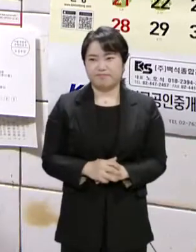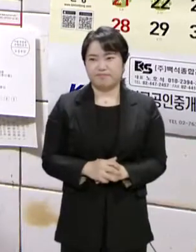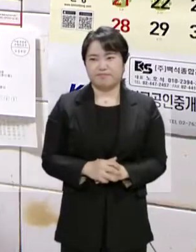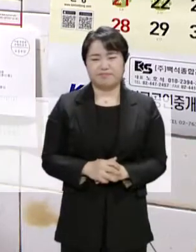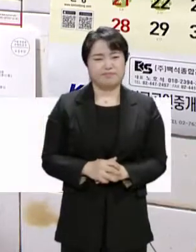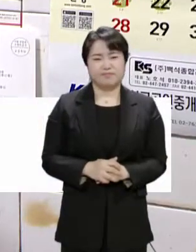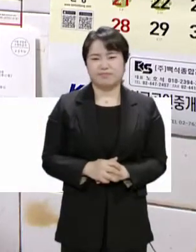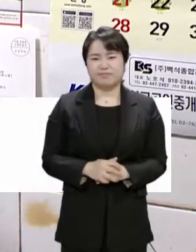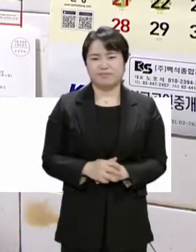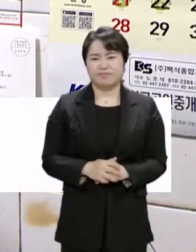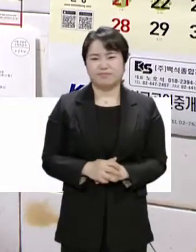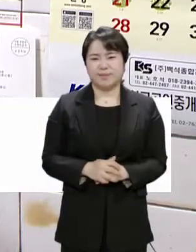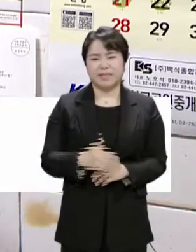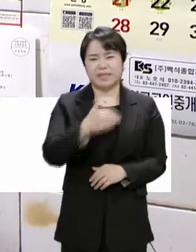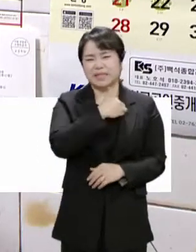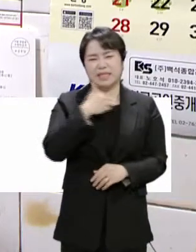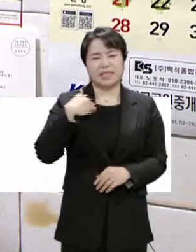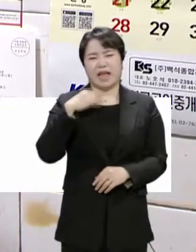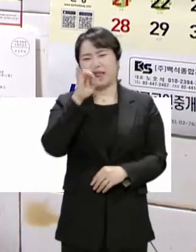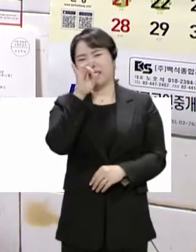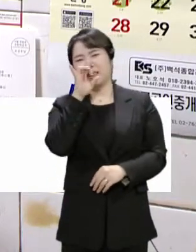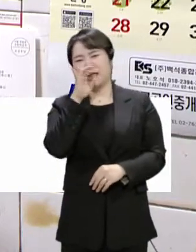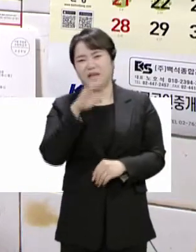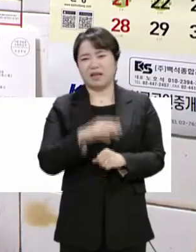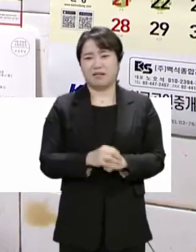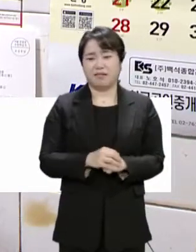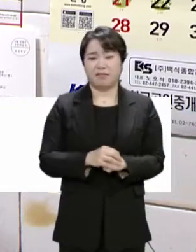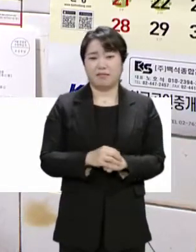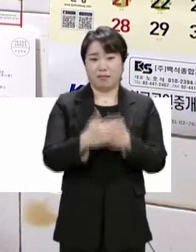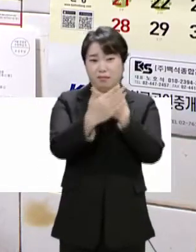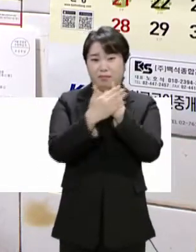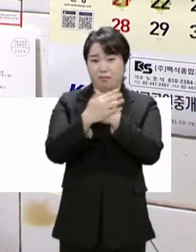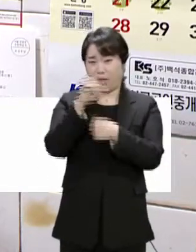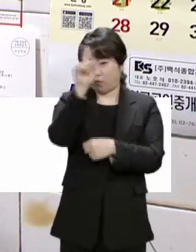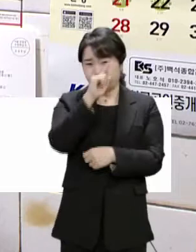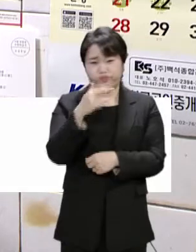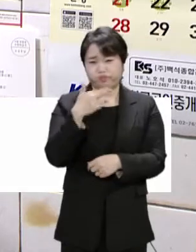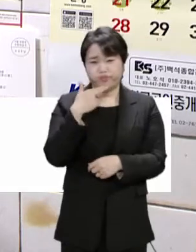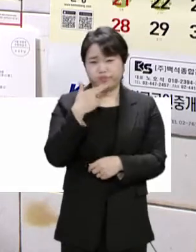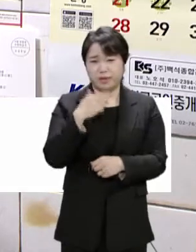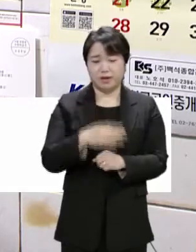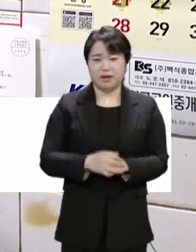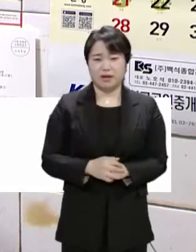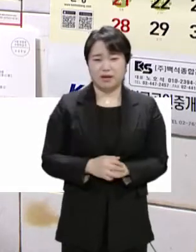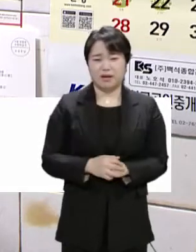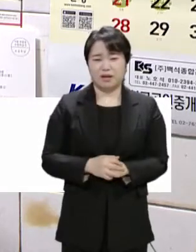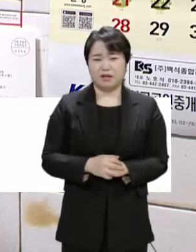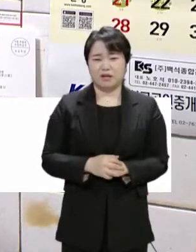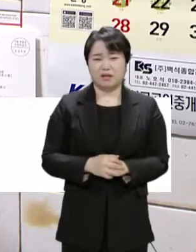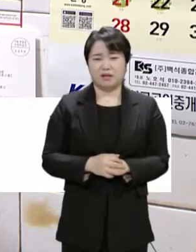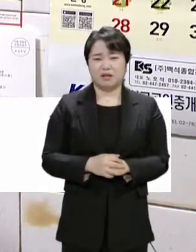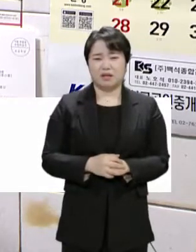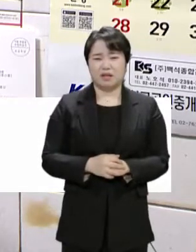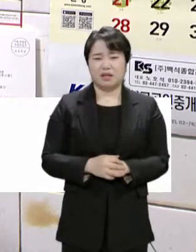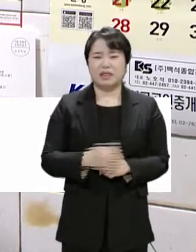아이고, 그 만족을 안 하죠. 해준 거 별로 없어요. 분발된